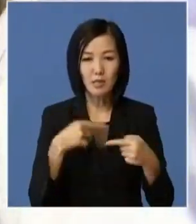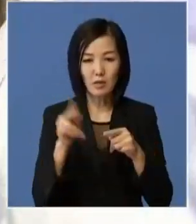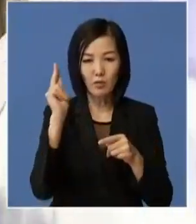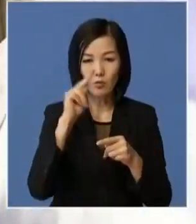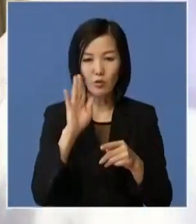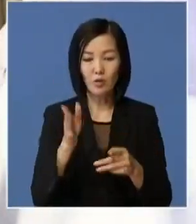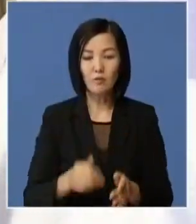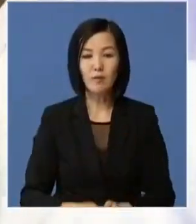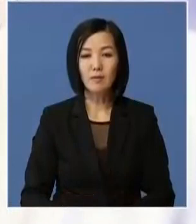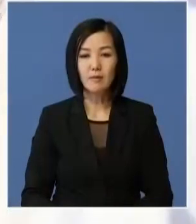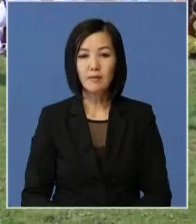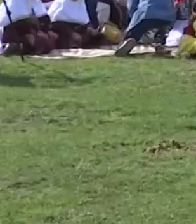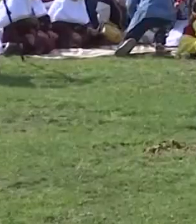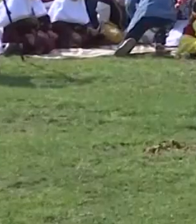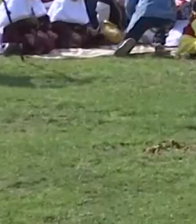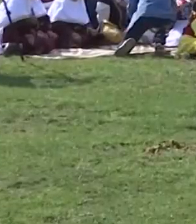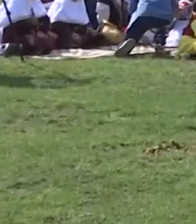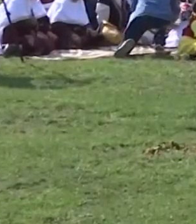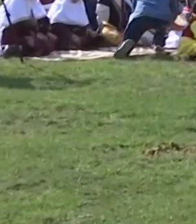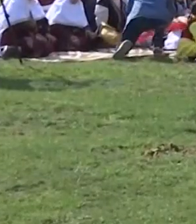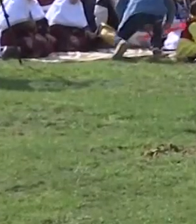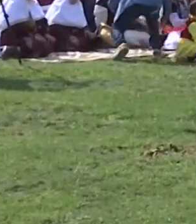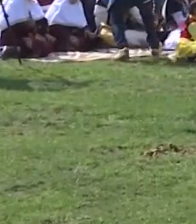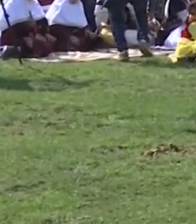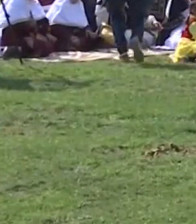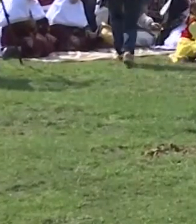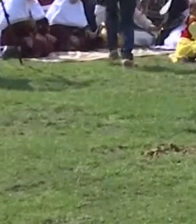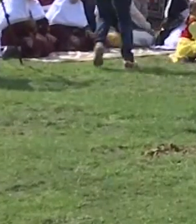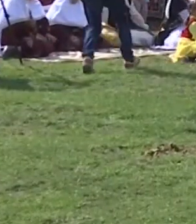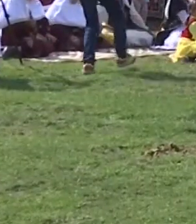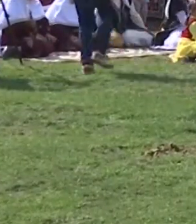үйренбек. Амина Құдайберген, Алексей Цой, Аманжол Жонкежев, Жетісу арнасы, Қарасай ауданынан.